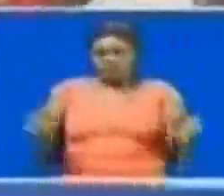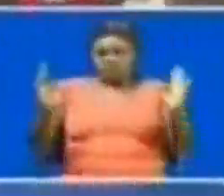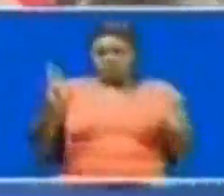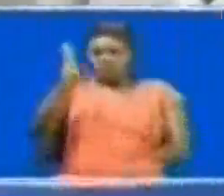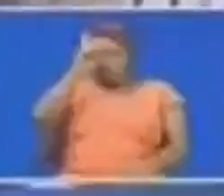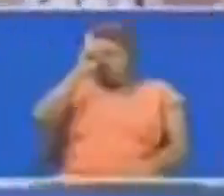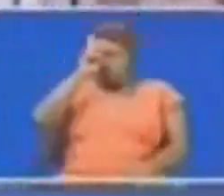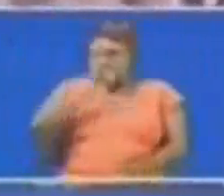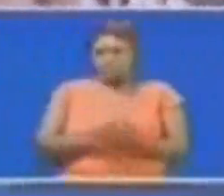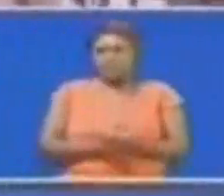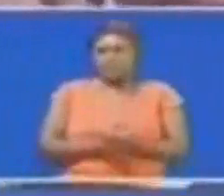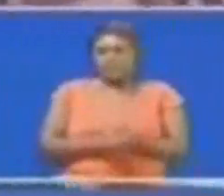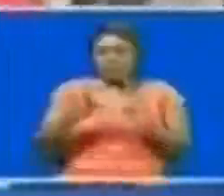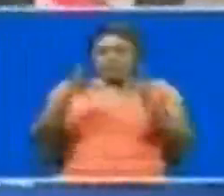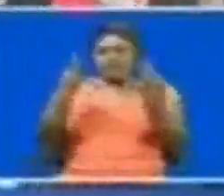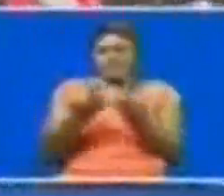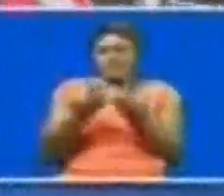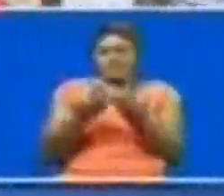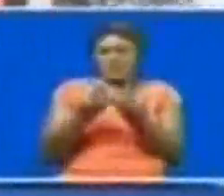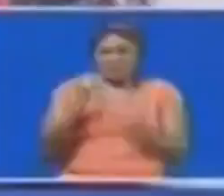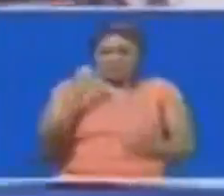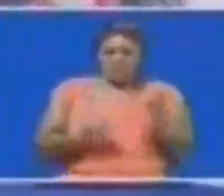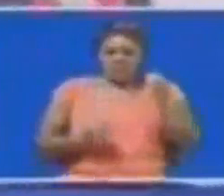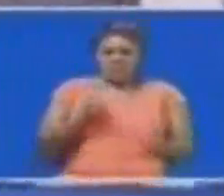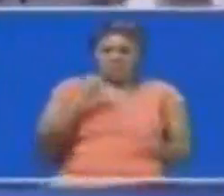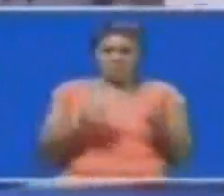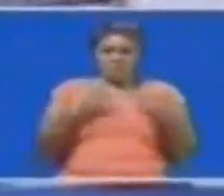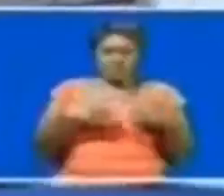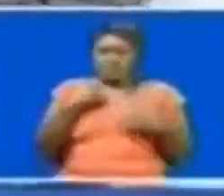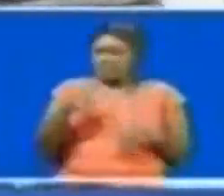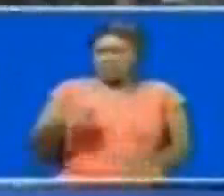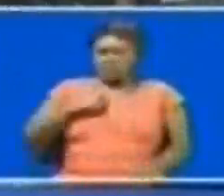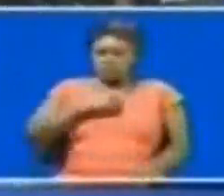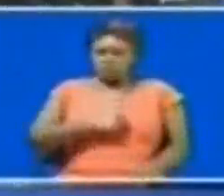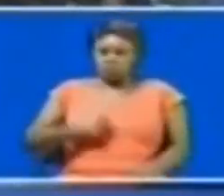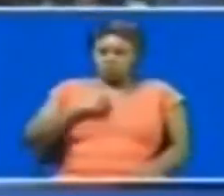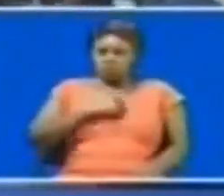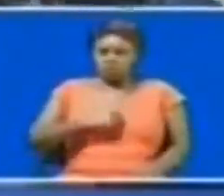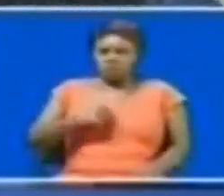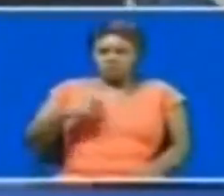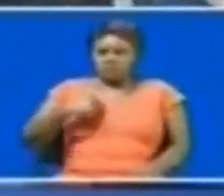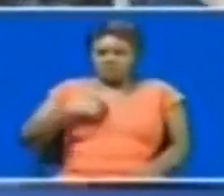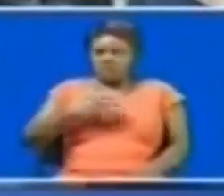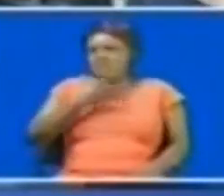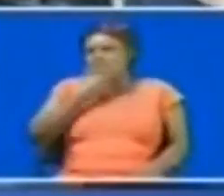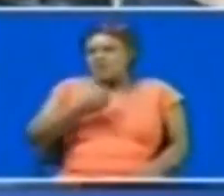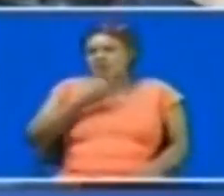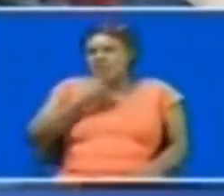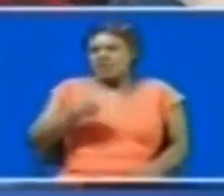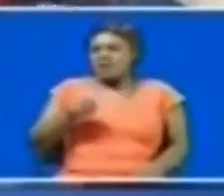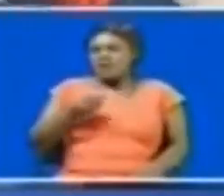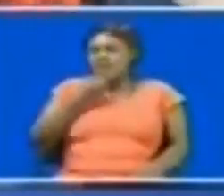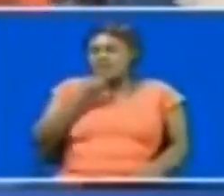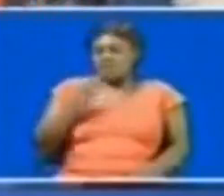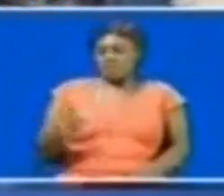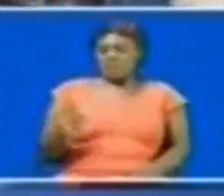wa polisi. Familia na wanariadha wakatoa risala zao za rambirambi. Mimi ni baba wa marehemu